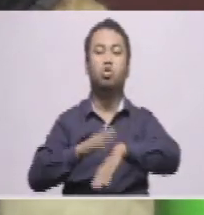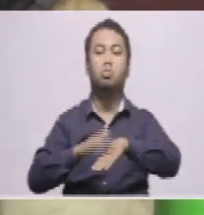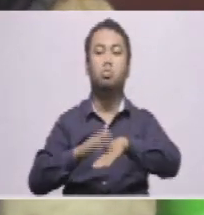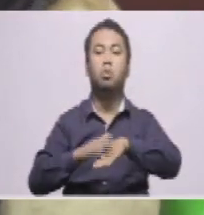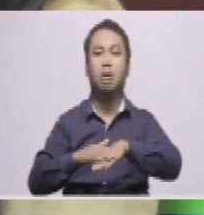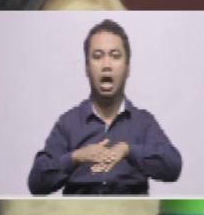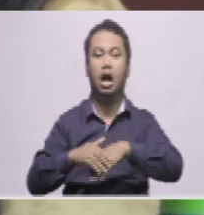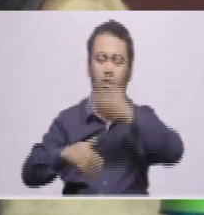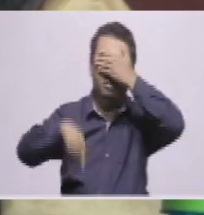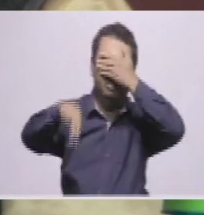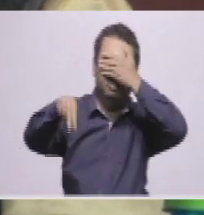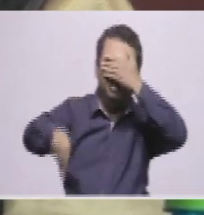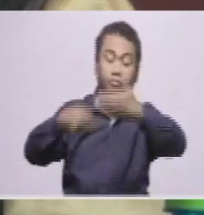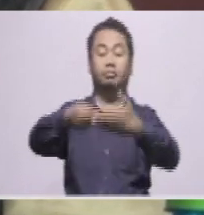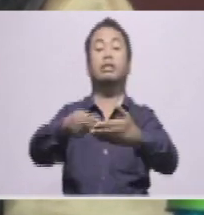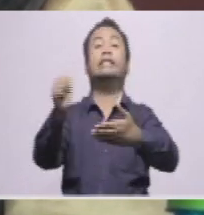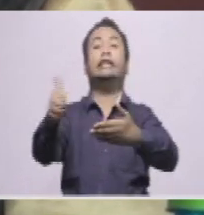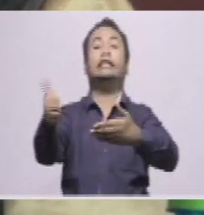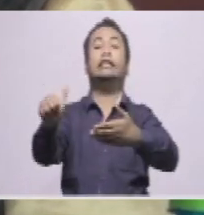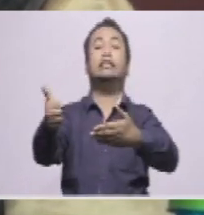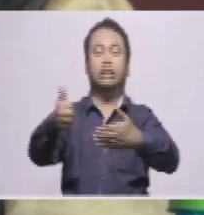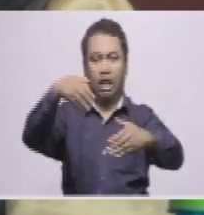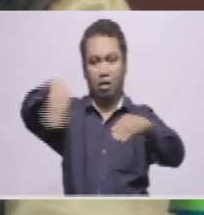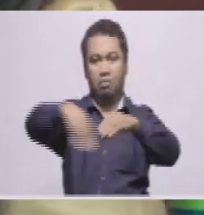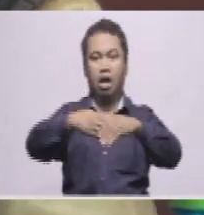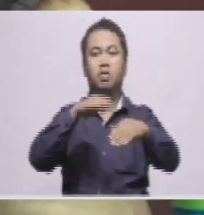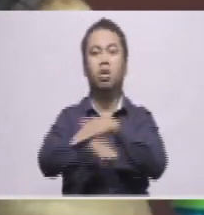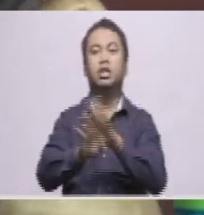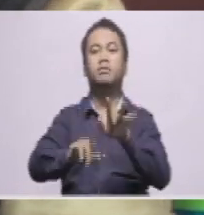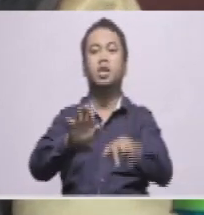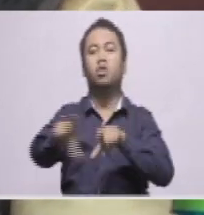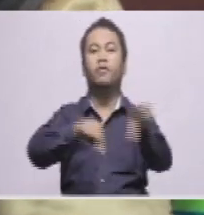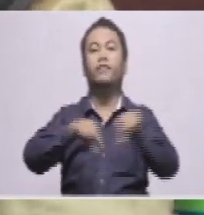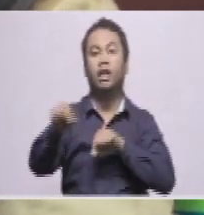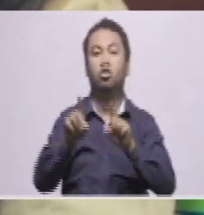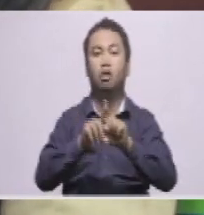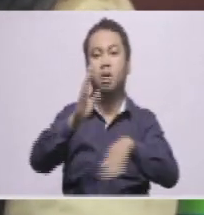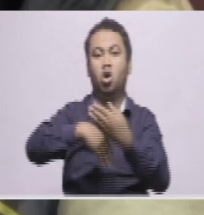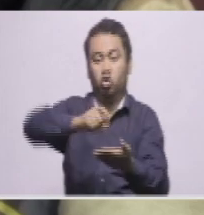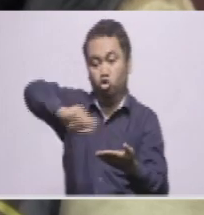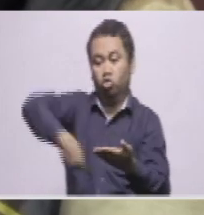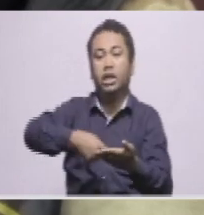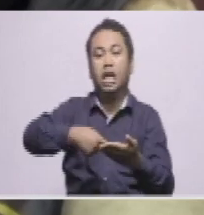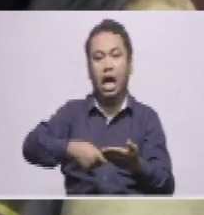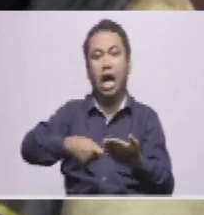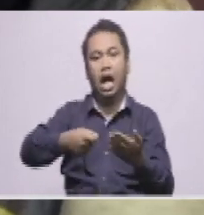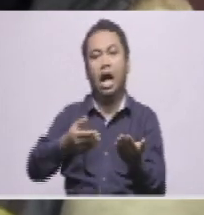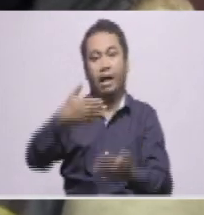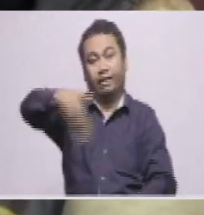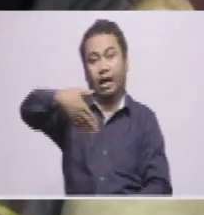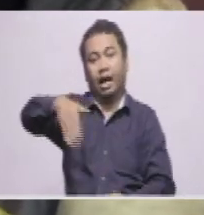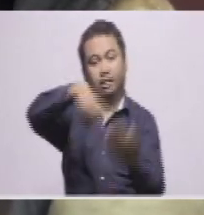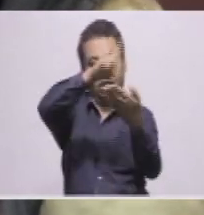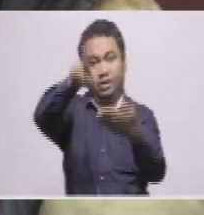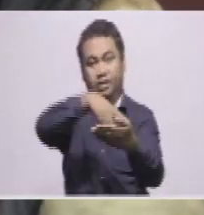fanaovana tsapaka ireo mpikambana amin'ny birao mpifidianana manao sinihany biletà tokany. 8.5% amin'ny birao mpifidianana